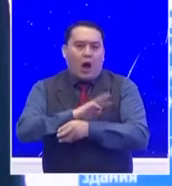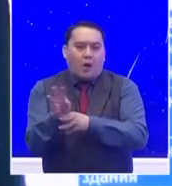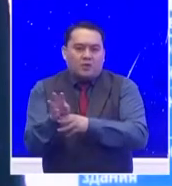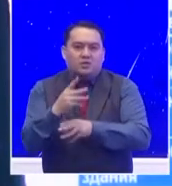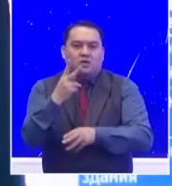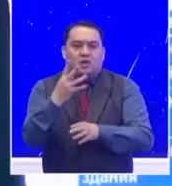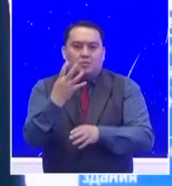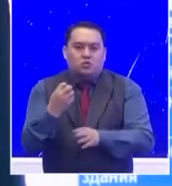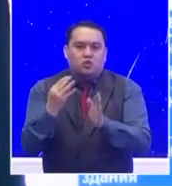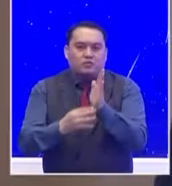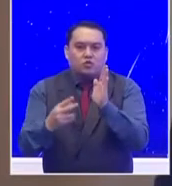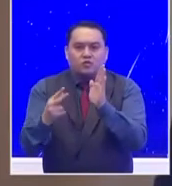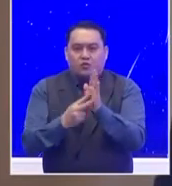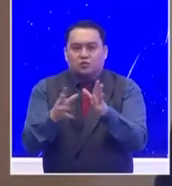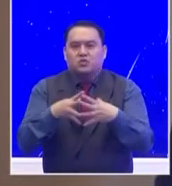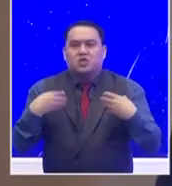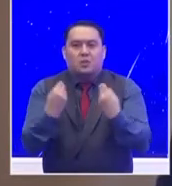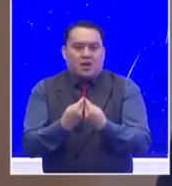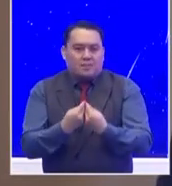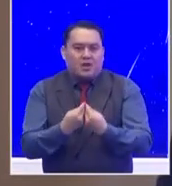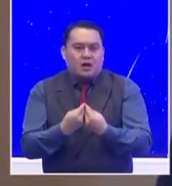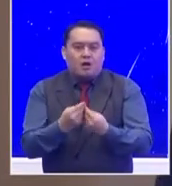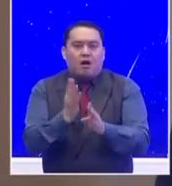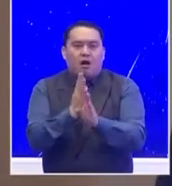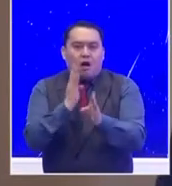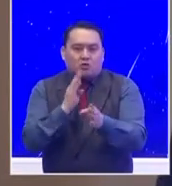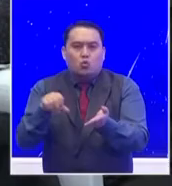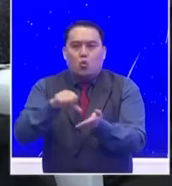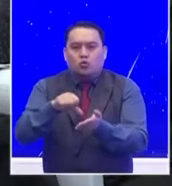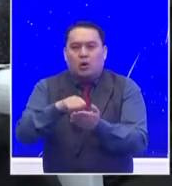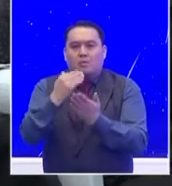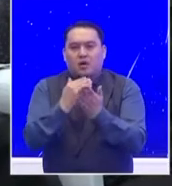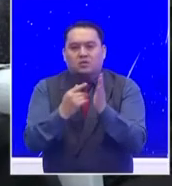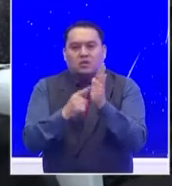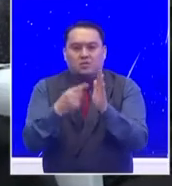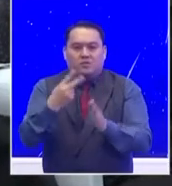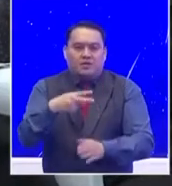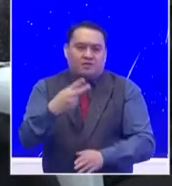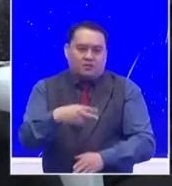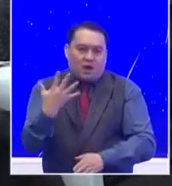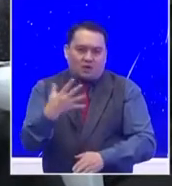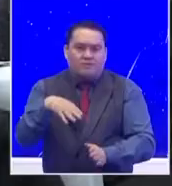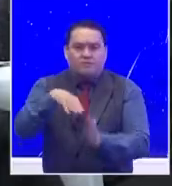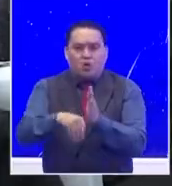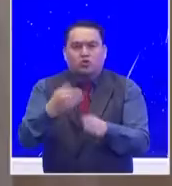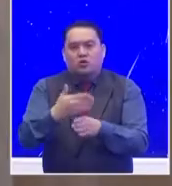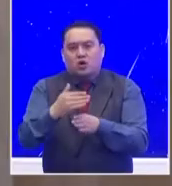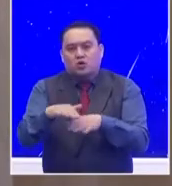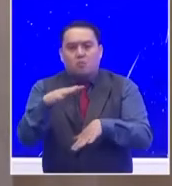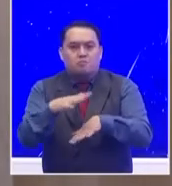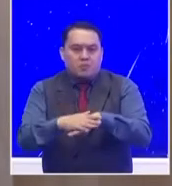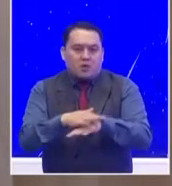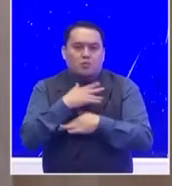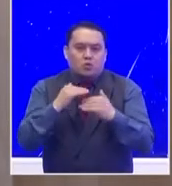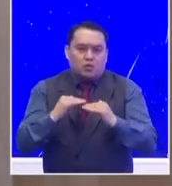жильем 598 семей. Среди них очередники, участники программы 7-20-25, вкладчики Жилстройсбербанка,